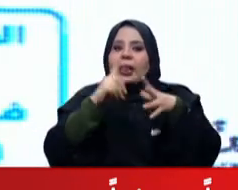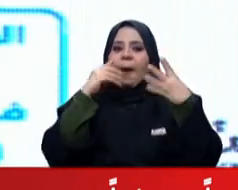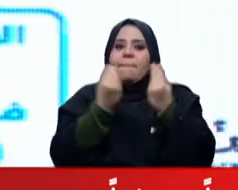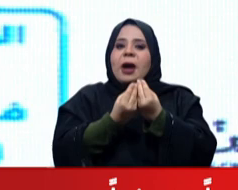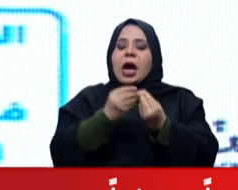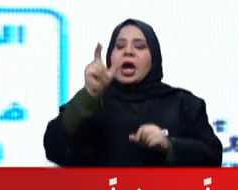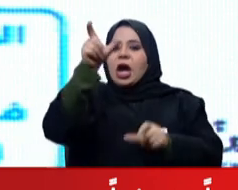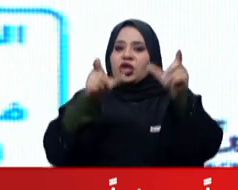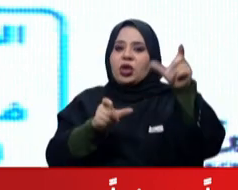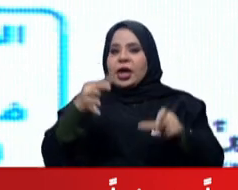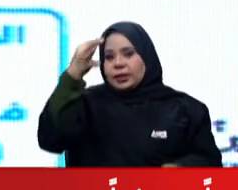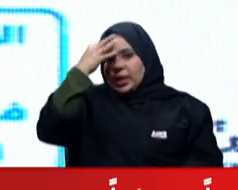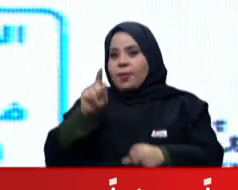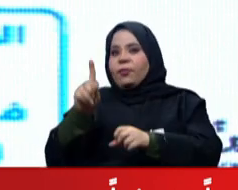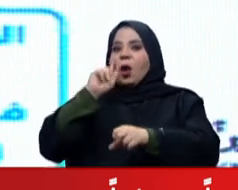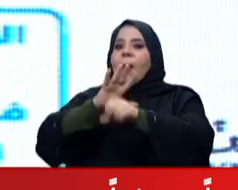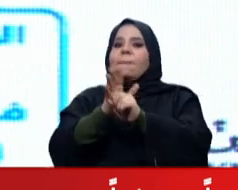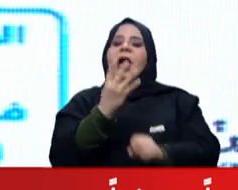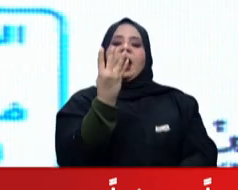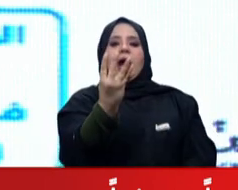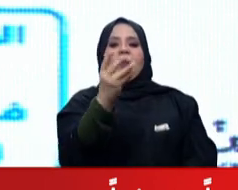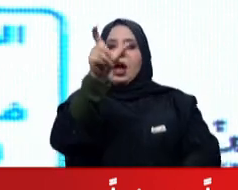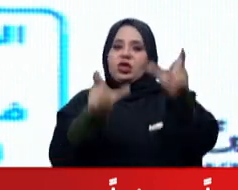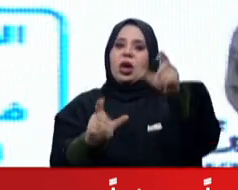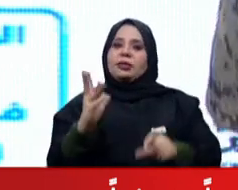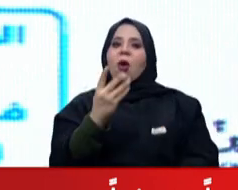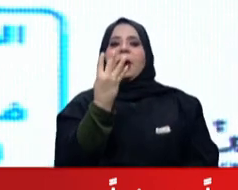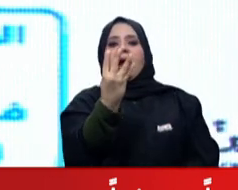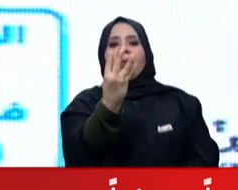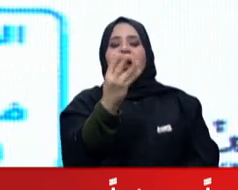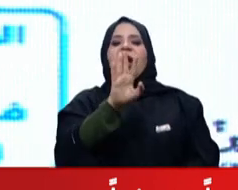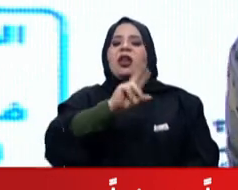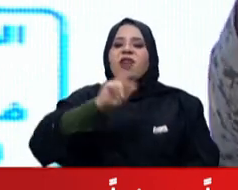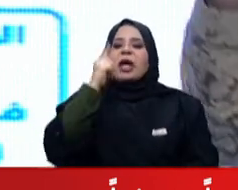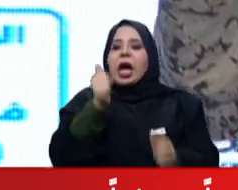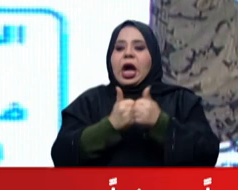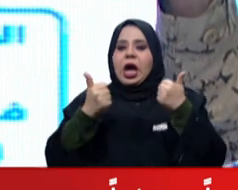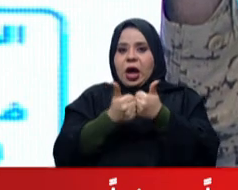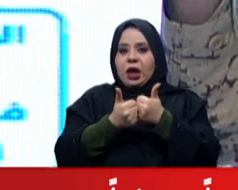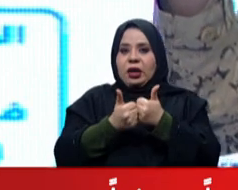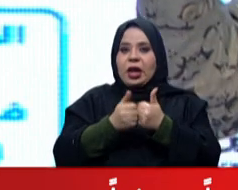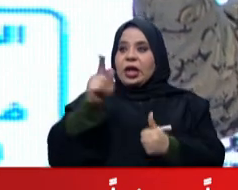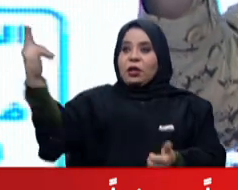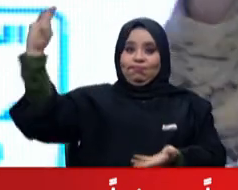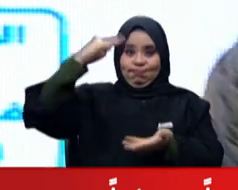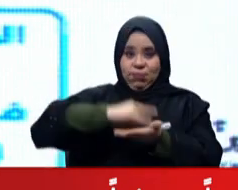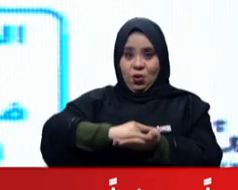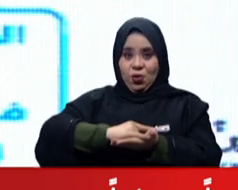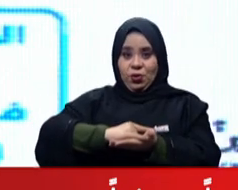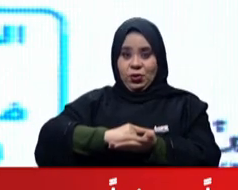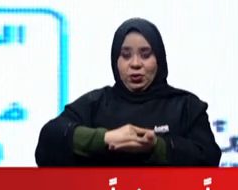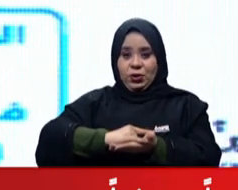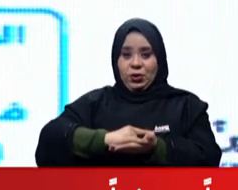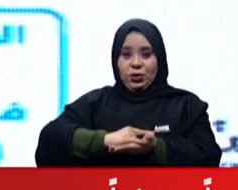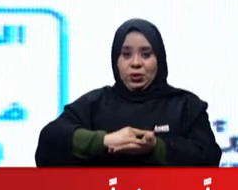4 مخالطين، هذين المخالطين اللي خالطوا أحد أقربائهم من العائدين من الدولة